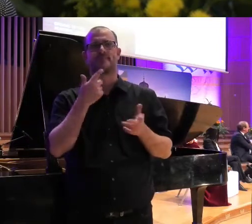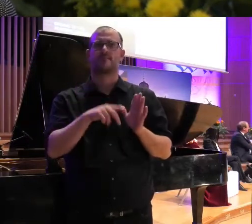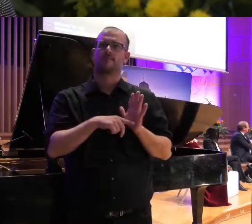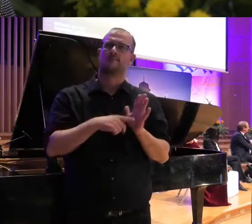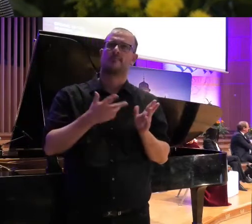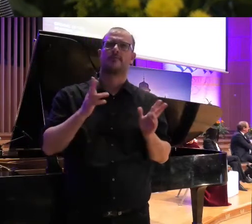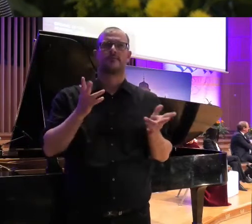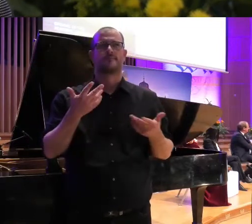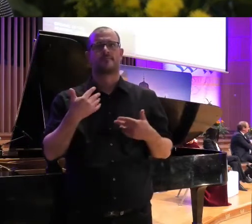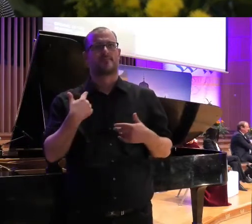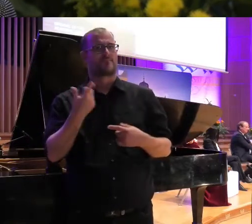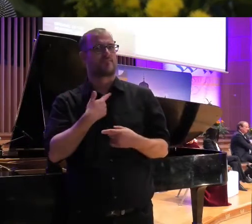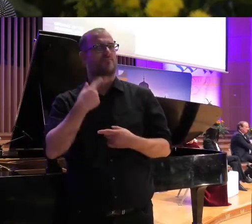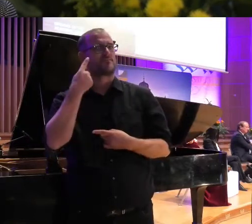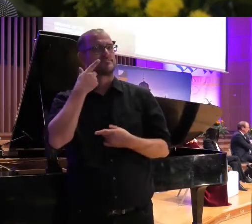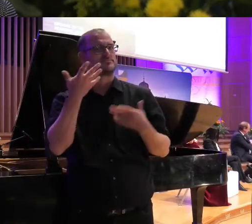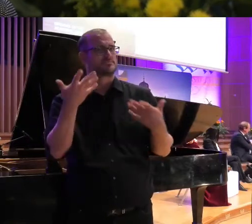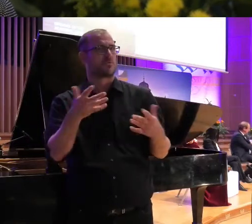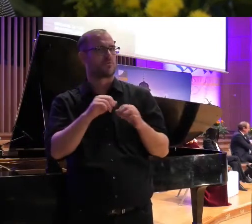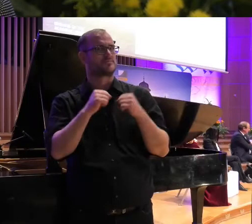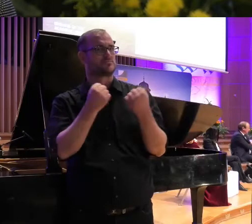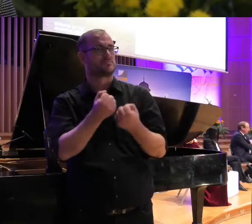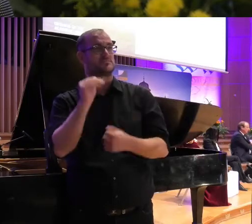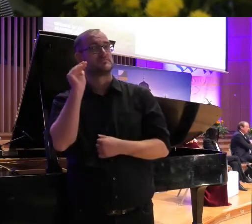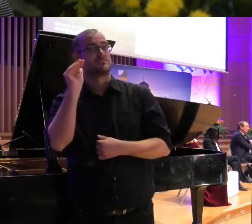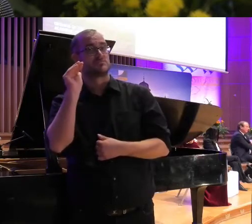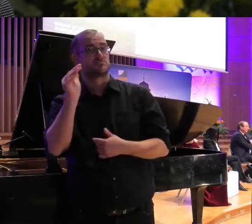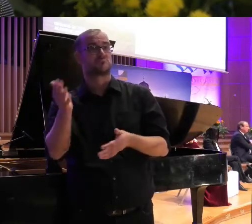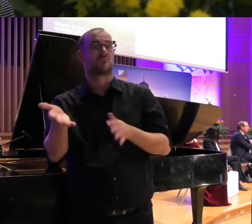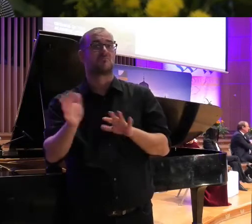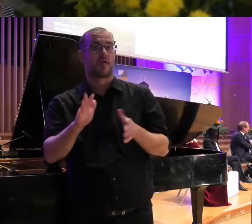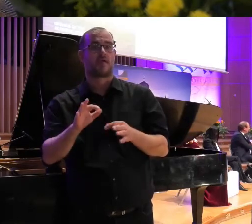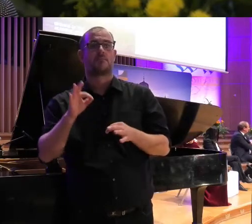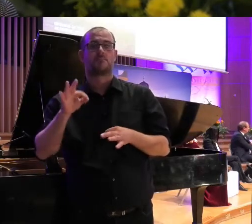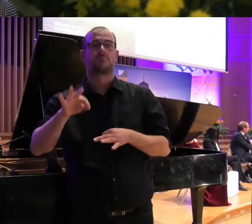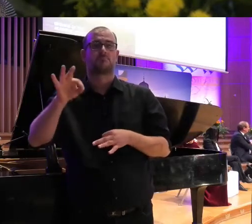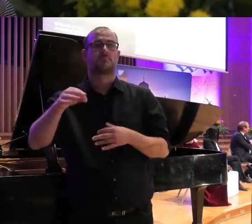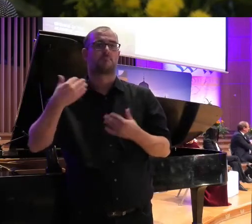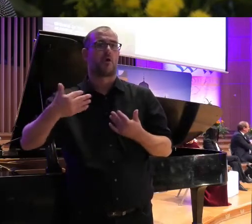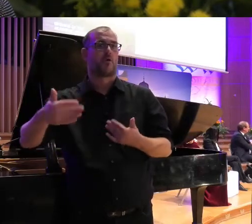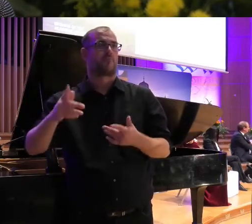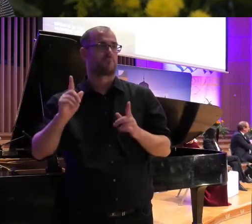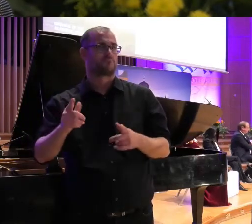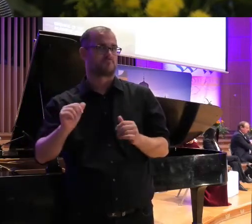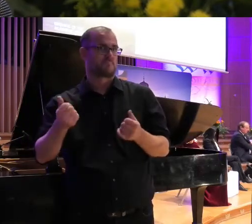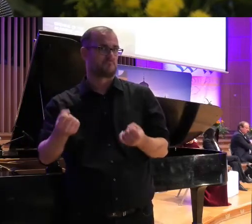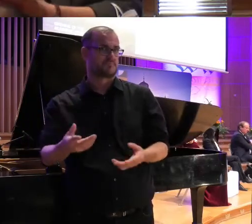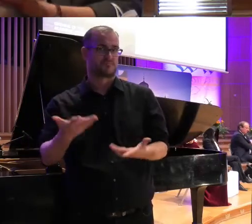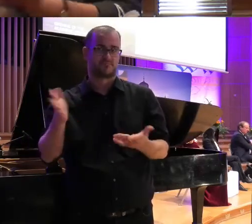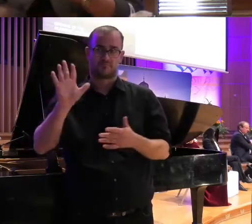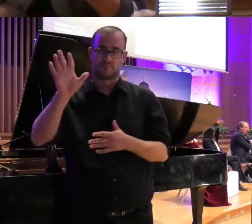realistisch, wissen wir, dass wir mit solchen Situationen in Zukunft wahrscheinlich öfter rechnen müssen. Wie schätzen Sie da die Lage